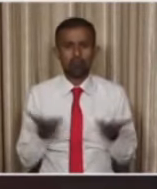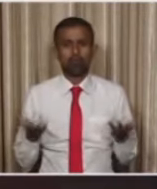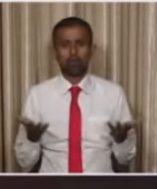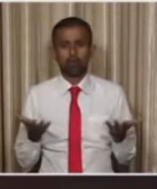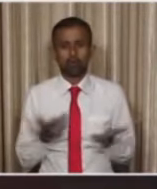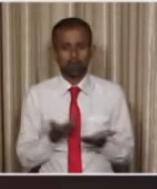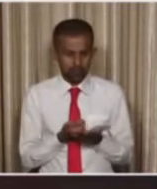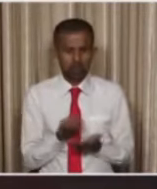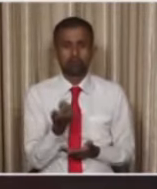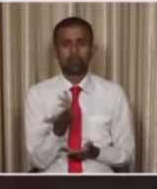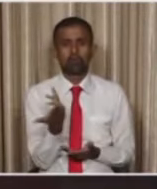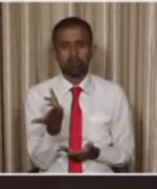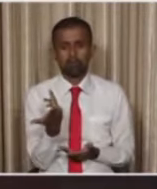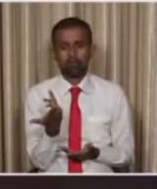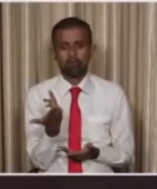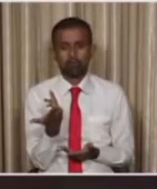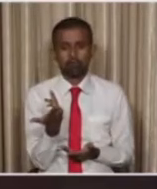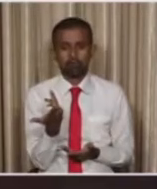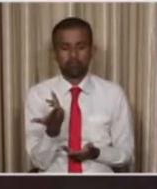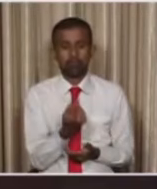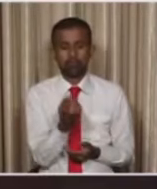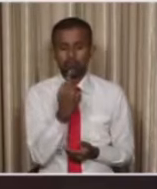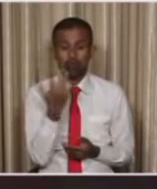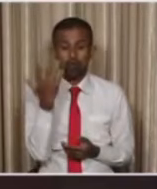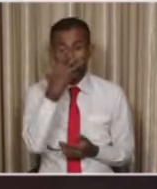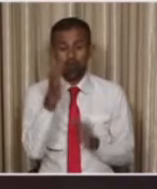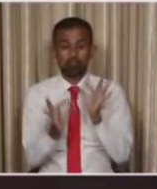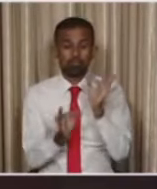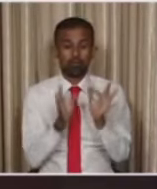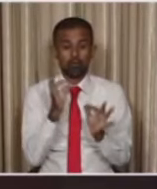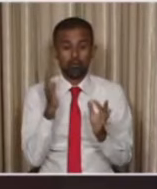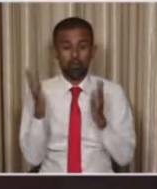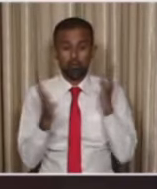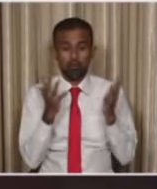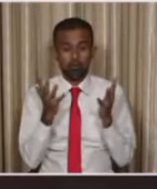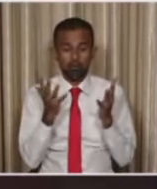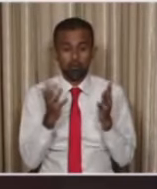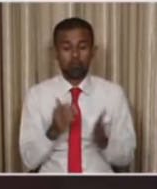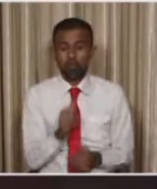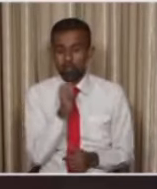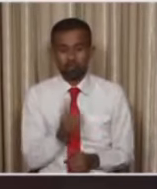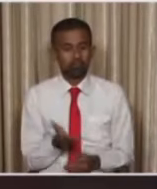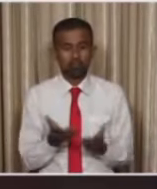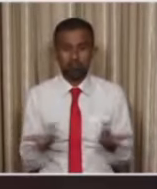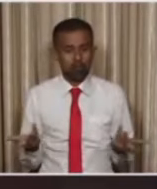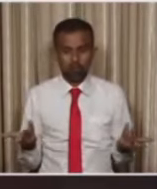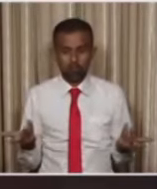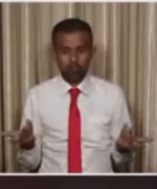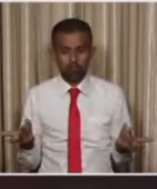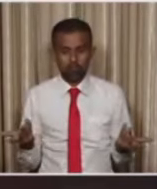අතේ සතේ නැතුව ගියා. ඒ නිසා මේගොල්ලෝ මේ කියන සුන්දර ලෝකේ, සුරංගනා ලෝකේ මේ භූමියේ නැහැ. ඒ